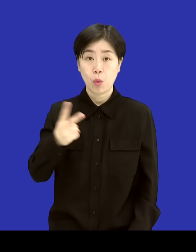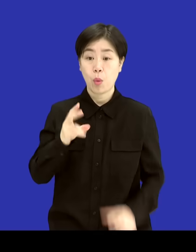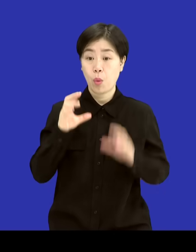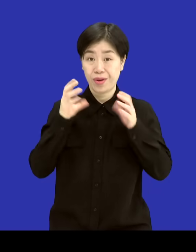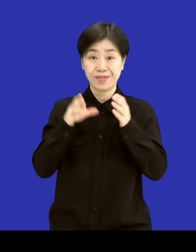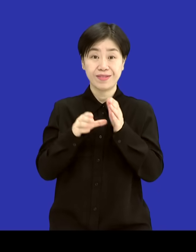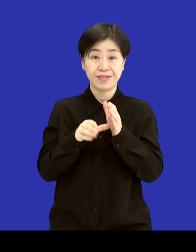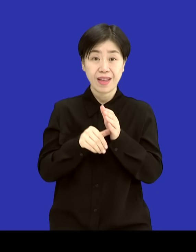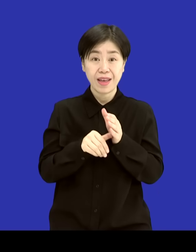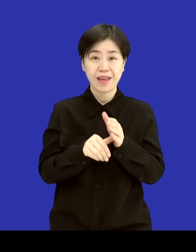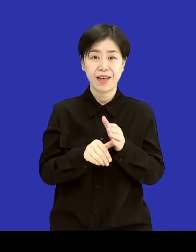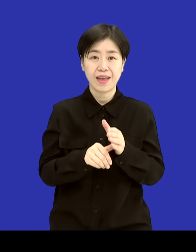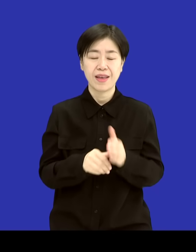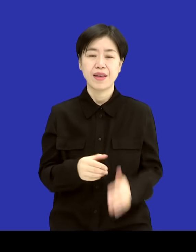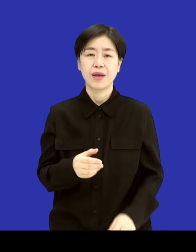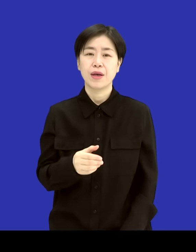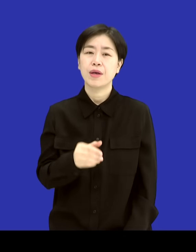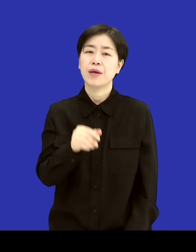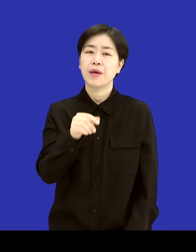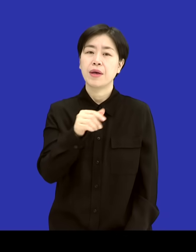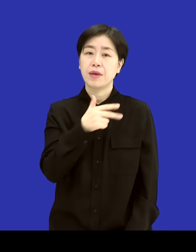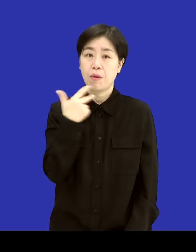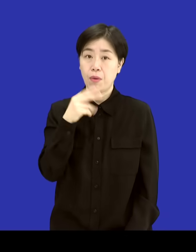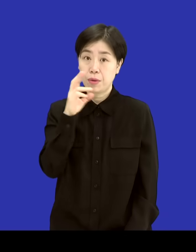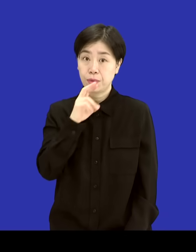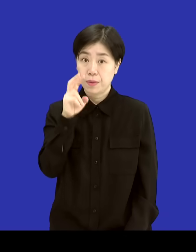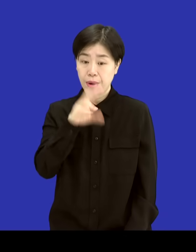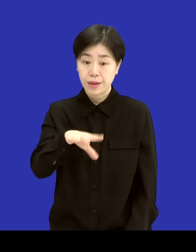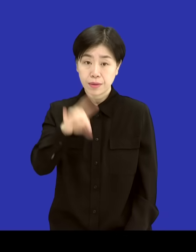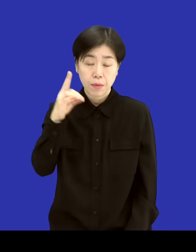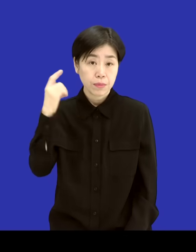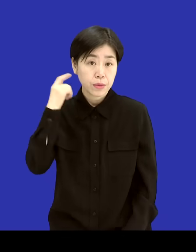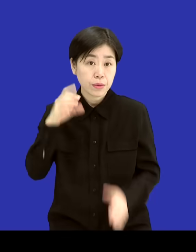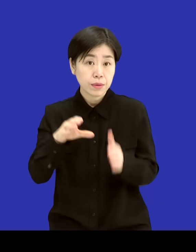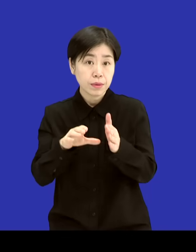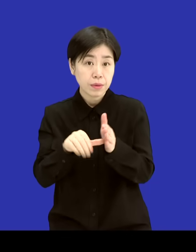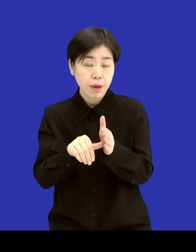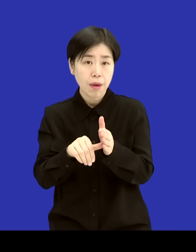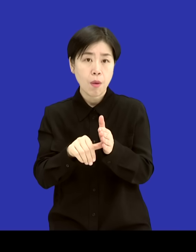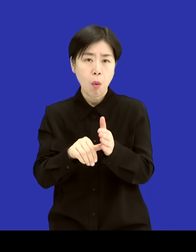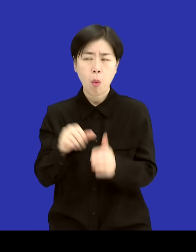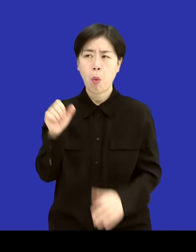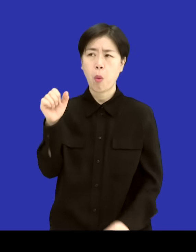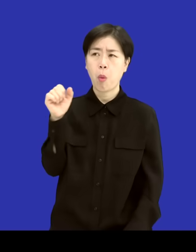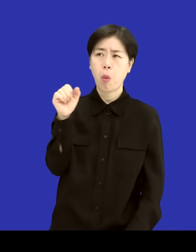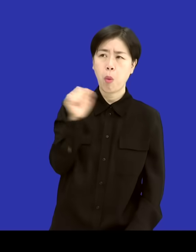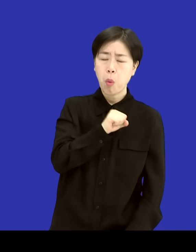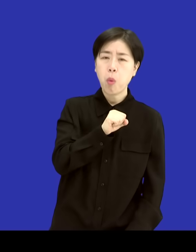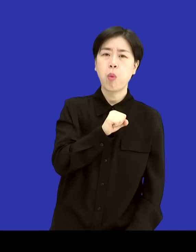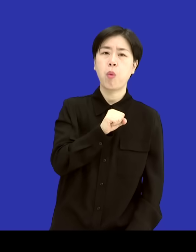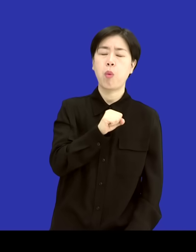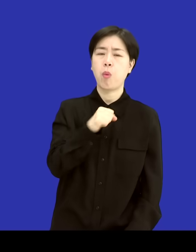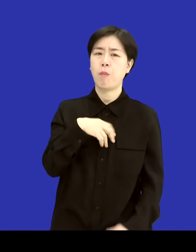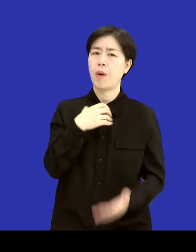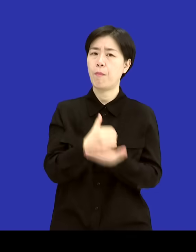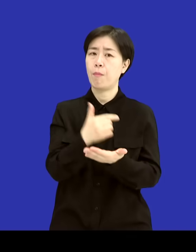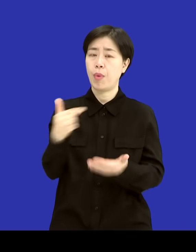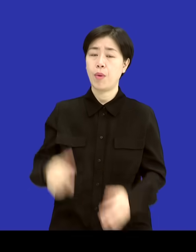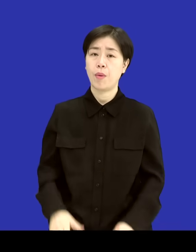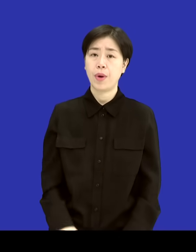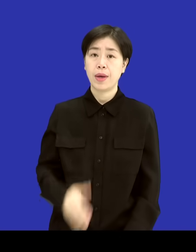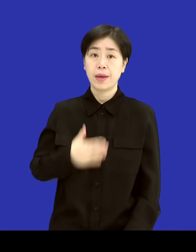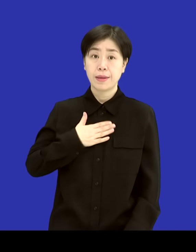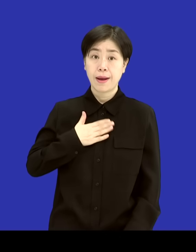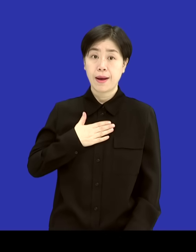노래를 예. 처음 들었는데 예. 그 내용이 나를 일으켜 세우신다. 네네. 낮은 자에서 낮은 자를